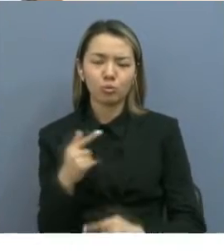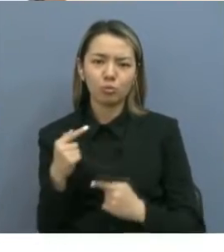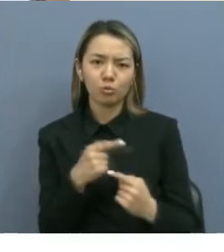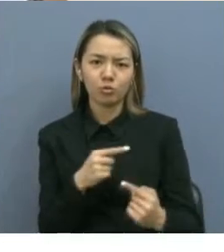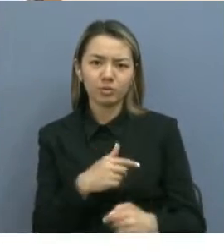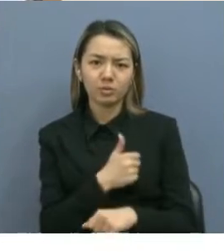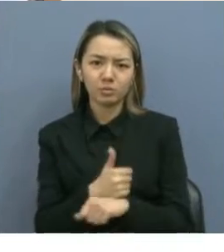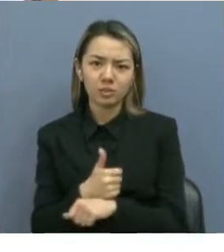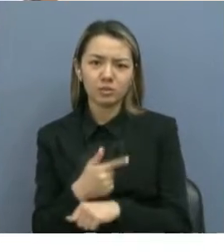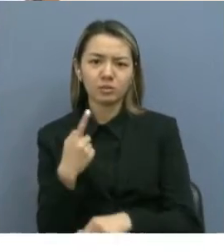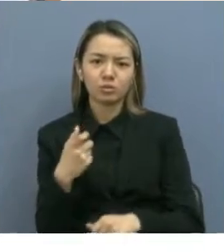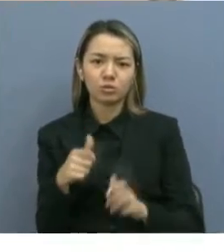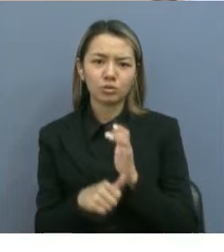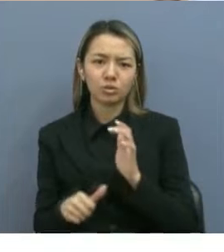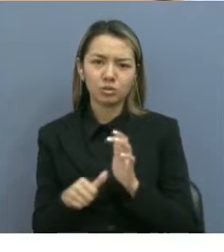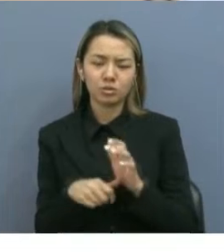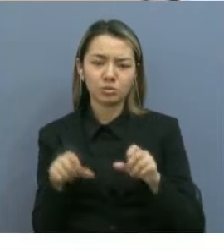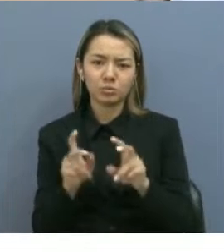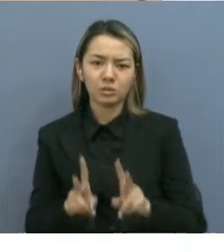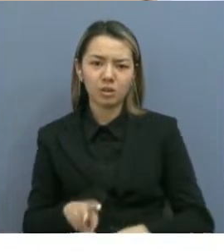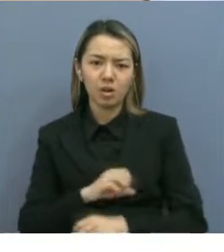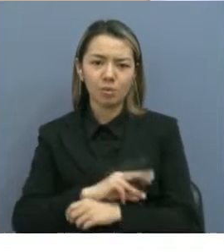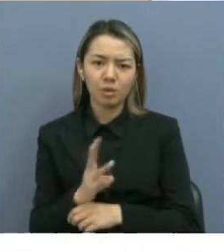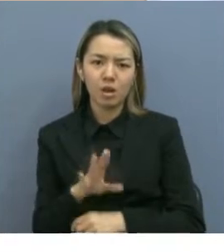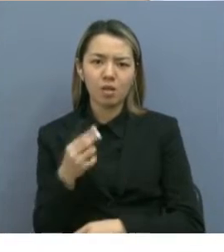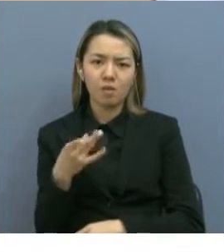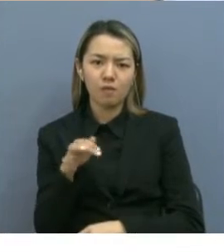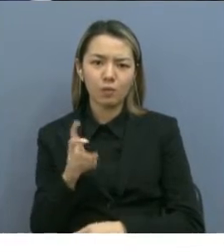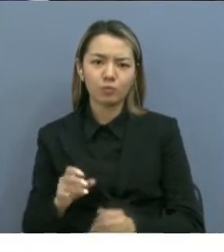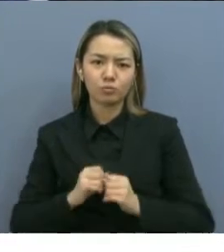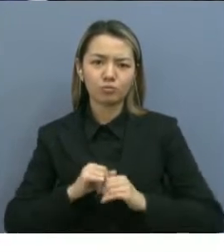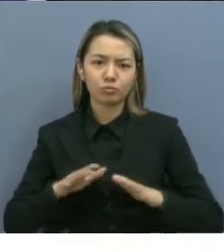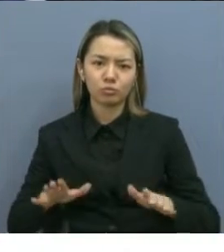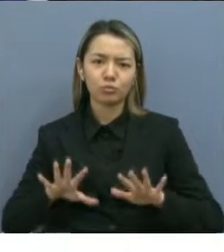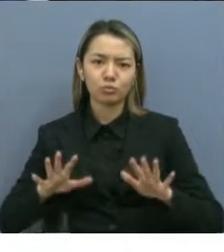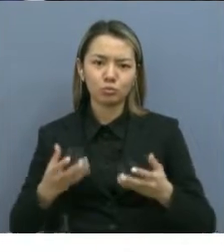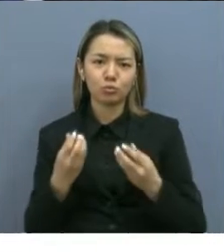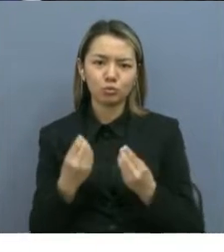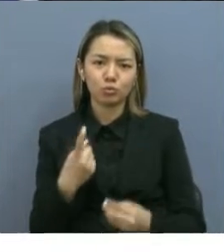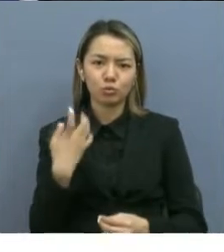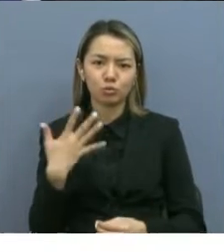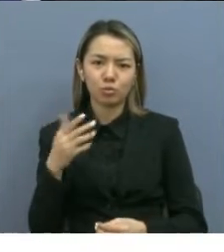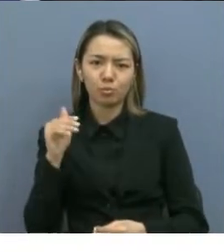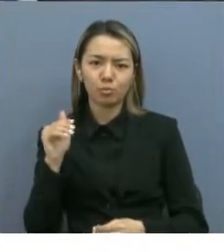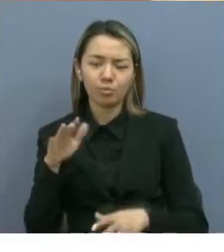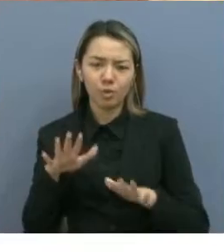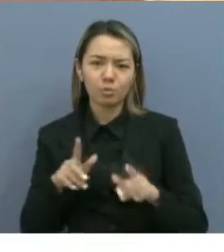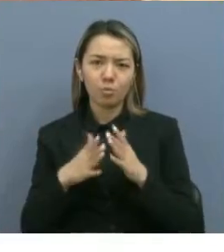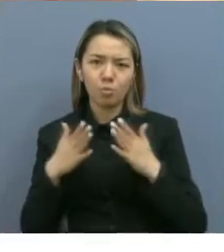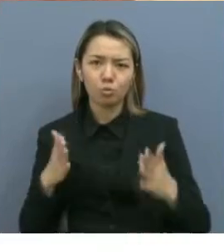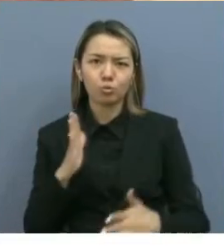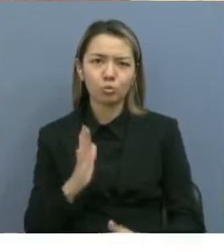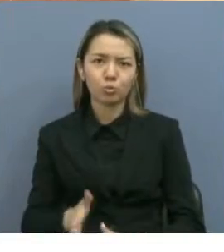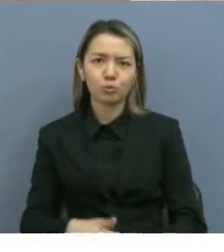күрес диспансері 163 орынға арналып жабдықталған. Алайда коронавирустың таралу жағдайына байланысты тағы 145 орынға кеңейтілген.